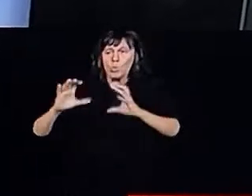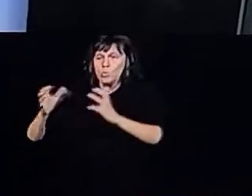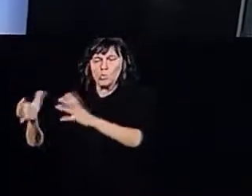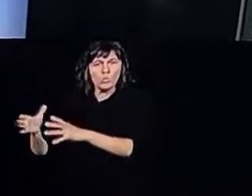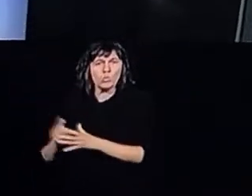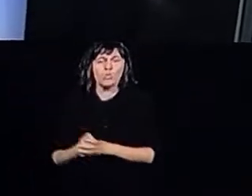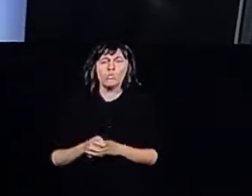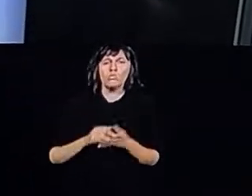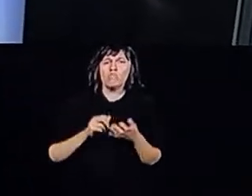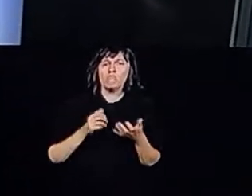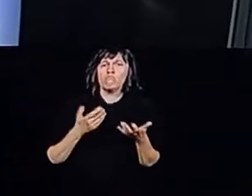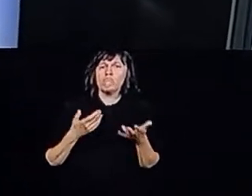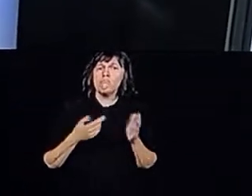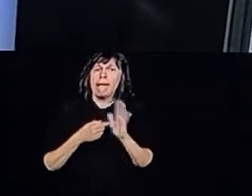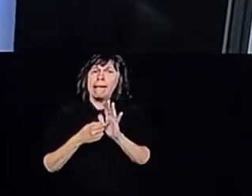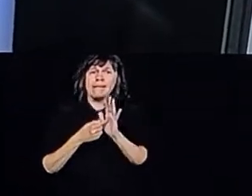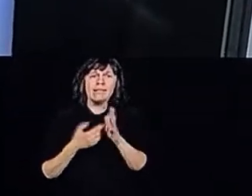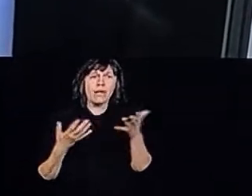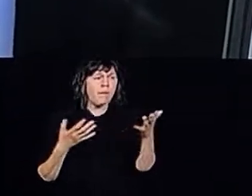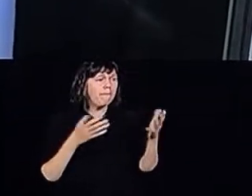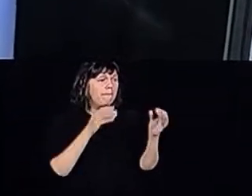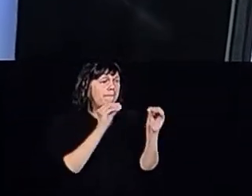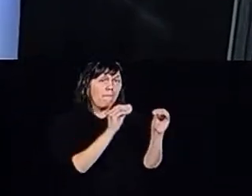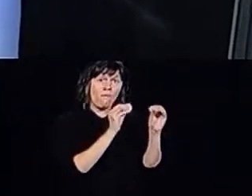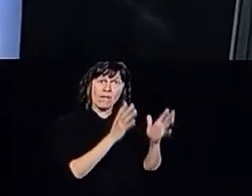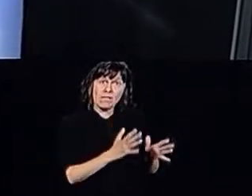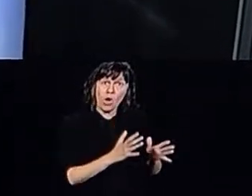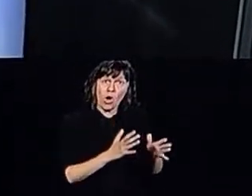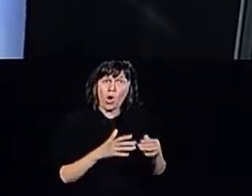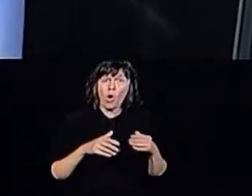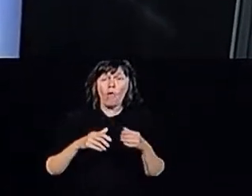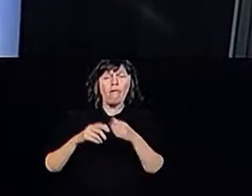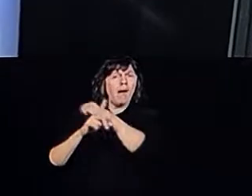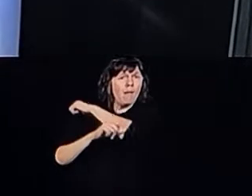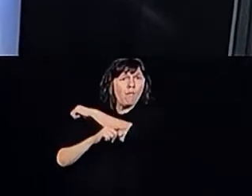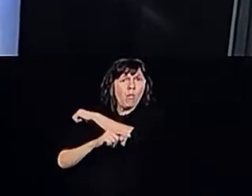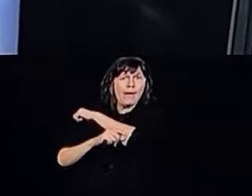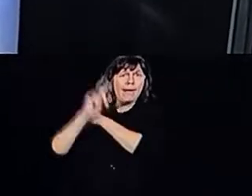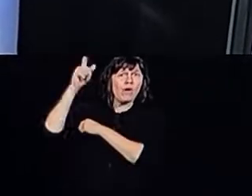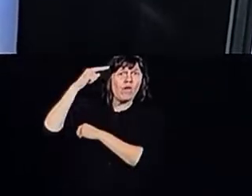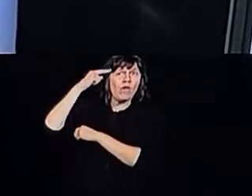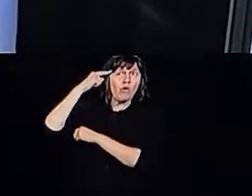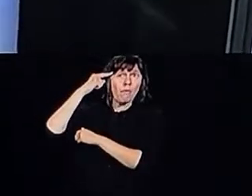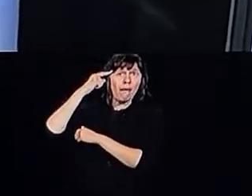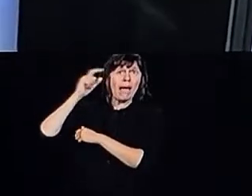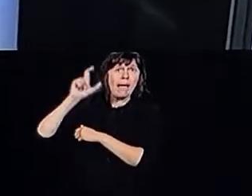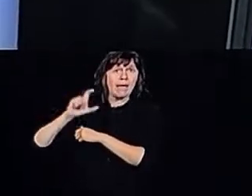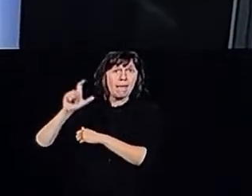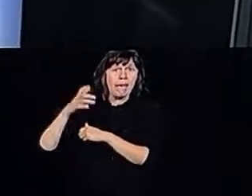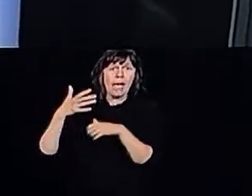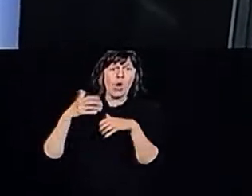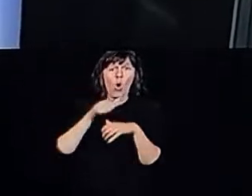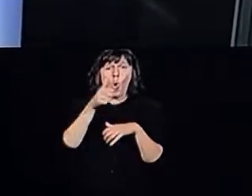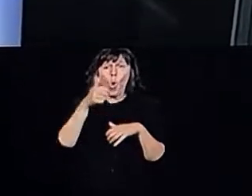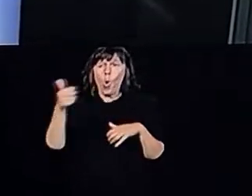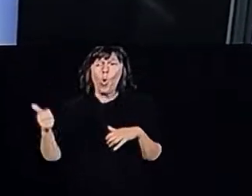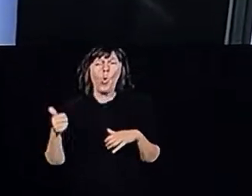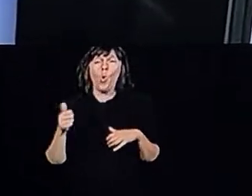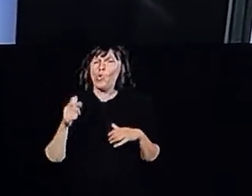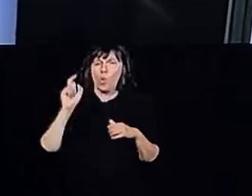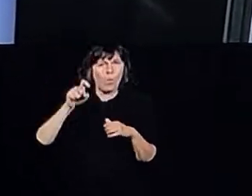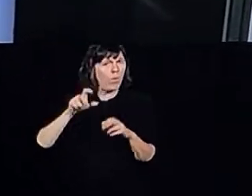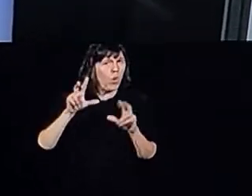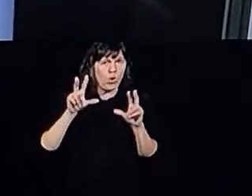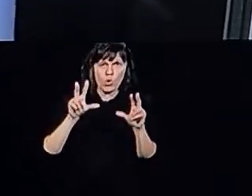autres employés du gouvernement du Québec, des réseaux du gouvernement du Québec, pour l'instant, n'ont pas